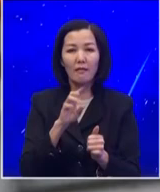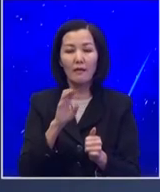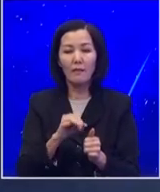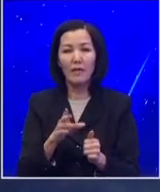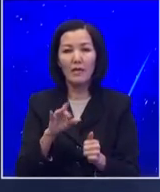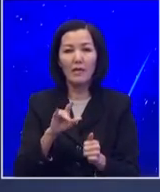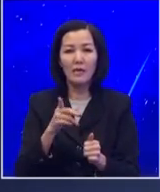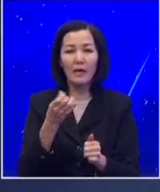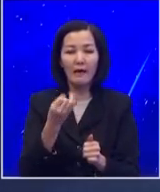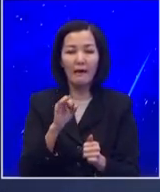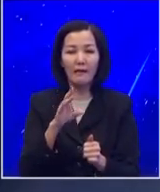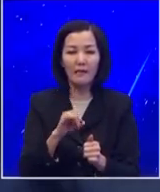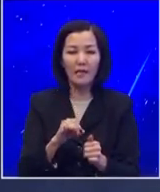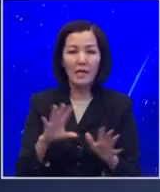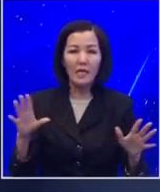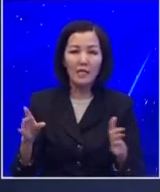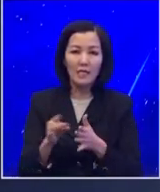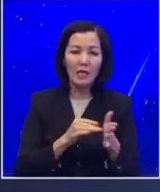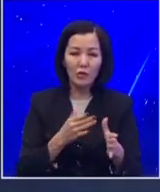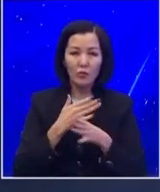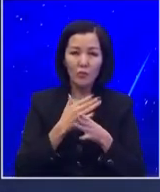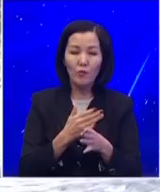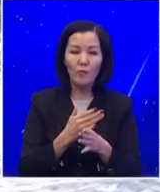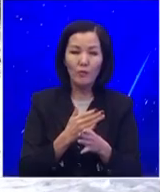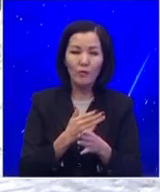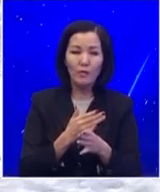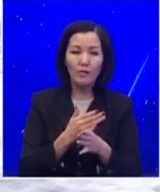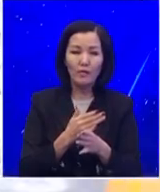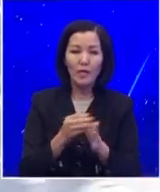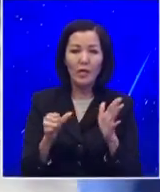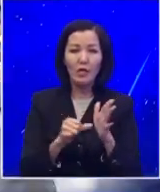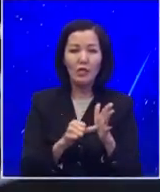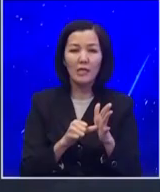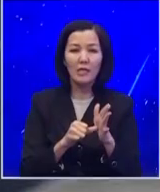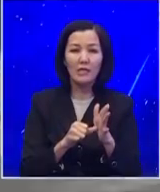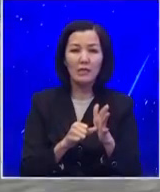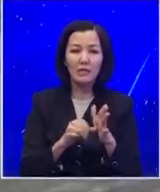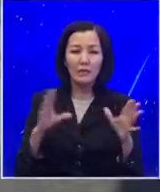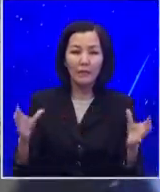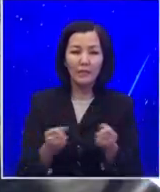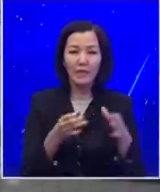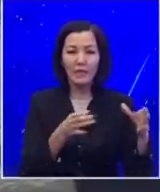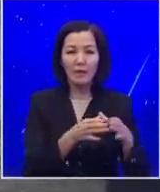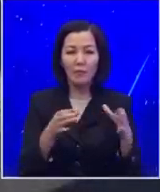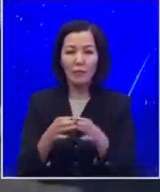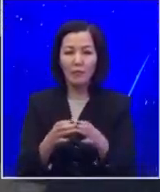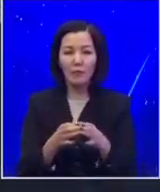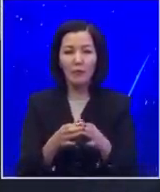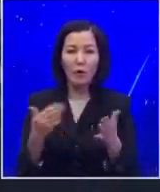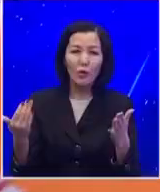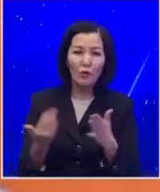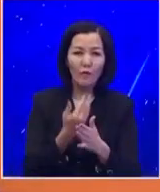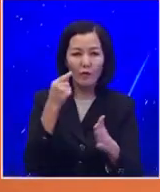Ыргайты. Для оказания своевременной помощи пострадавшим в регионе функционируют 6 медико-спасательных пунктов. На каждом из них есть